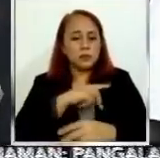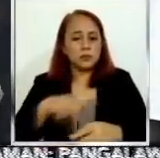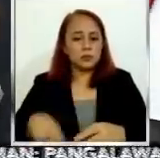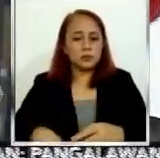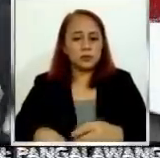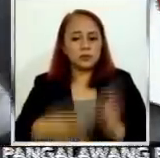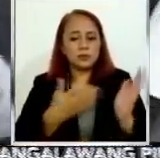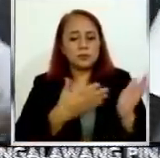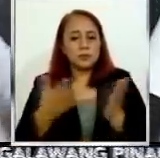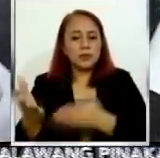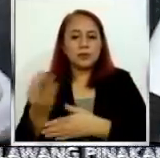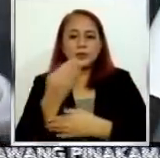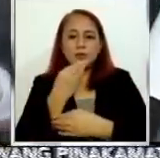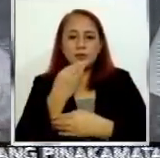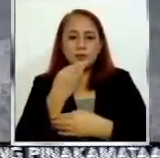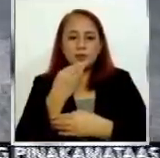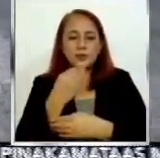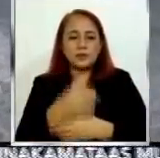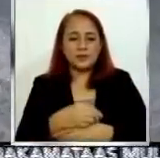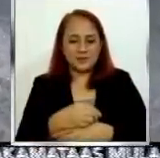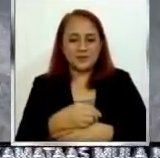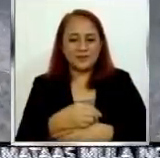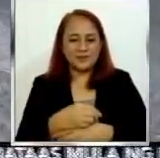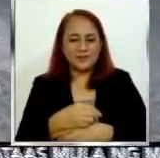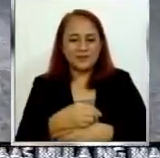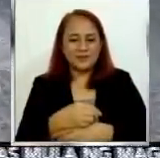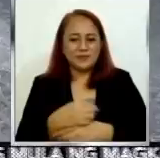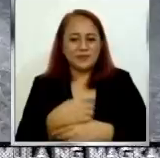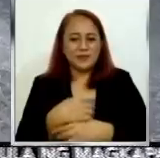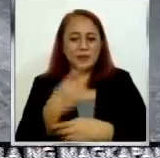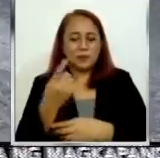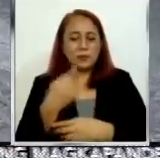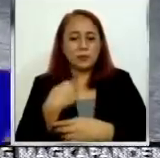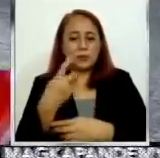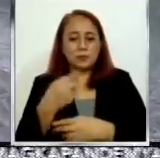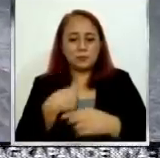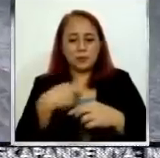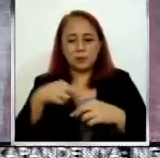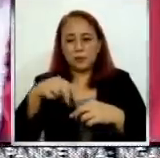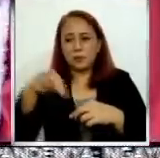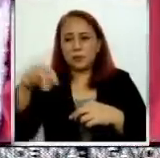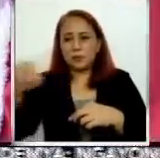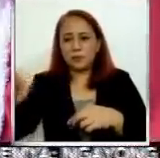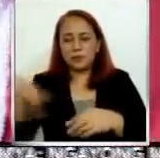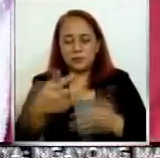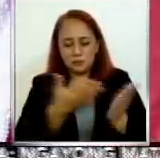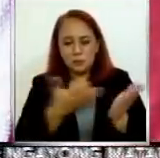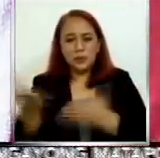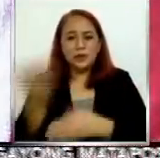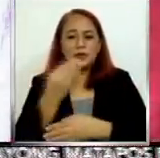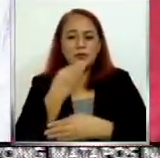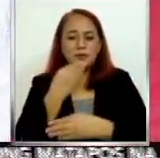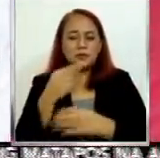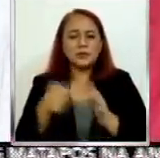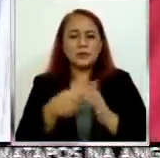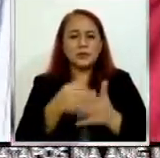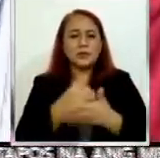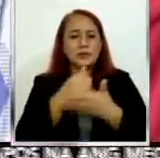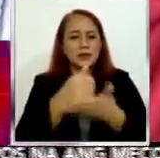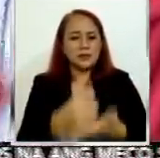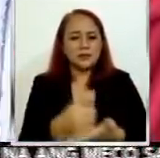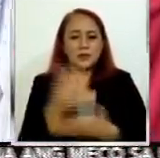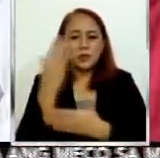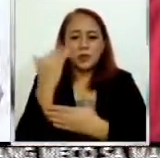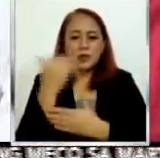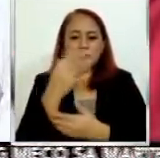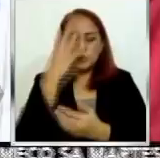ng pagkain sa isa't isa. Mula LRT hanggang dito, daladala niya yung pagkain. Minsan nakakatulong din siya kasi pag natutulog kami